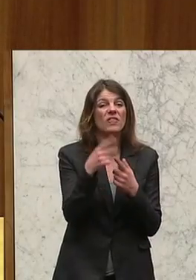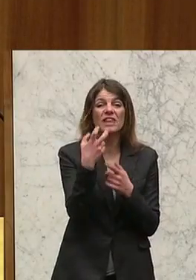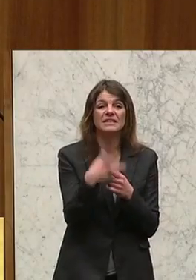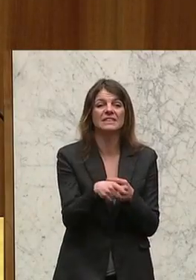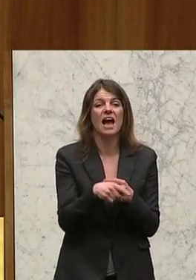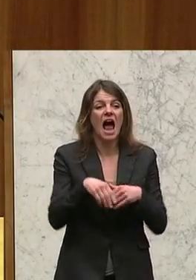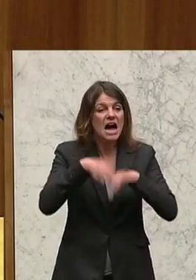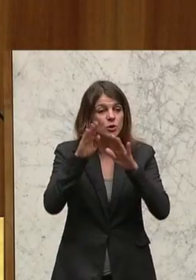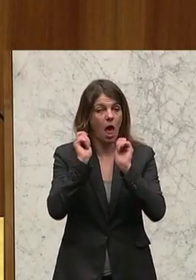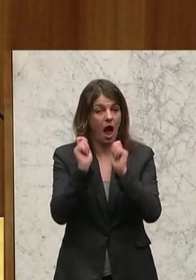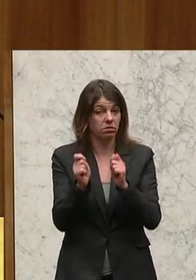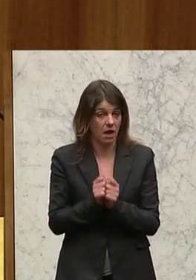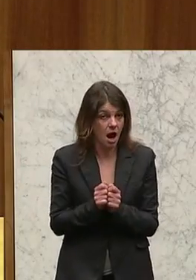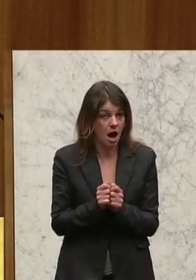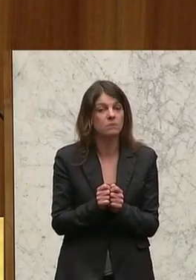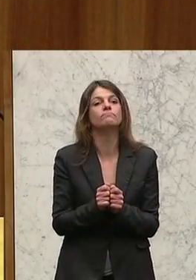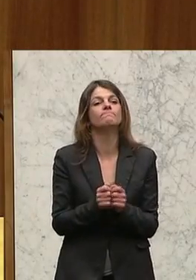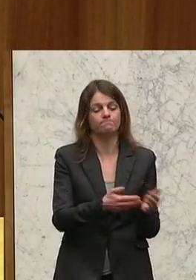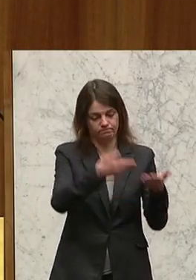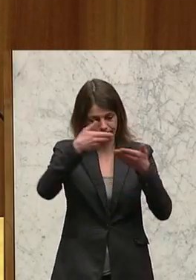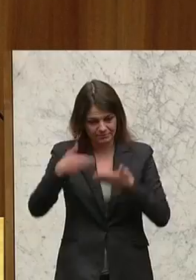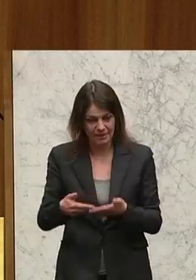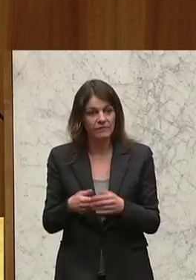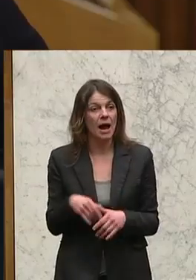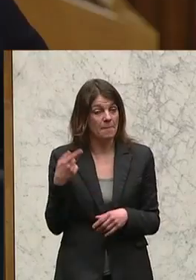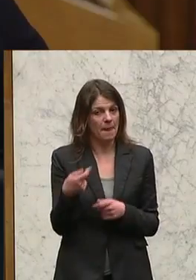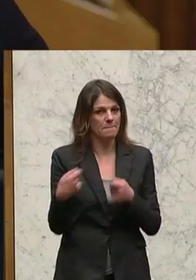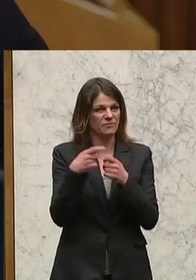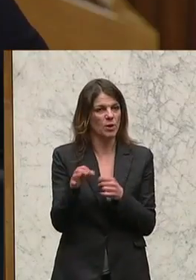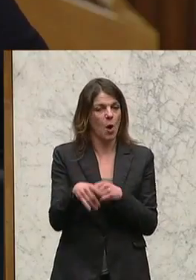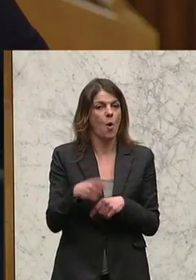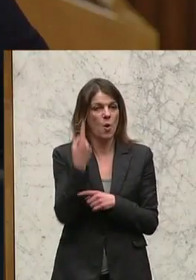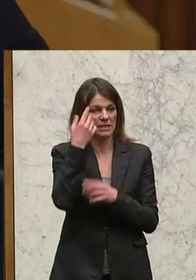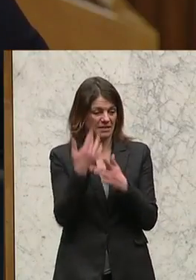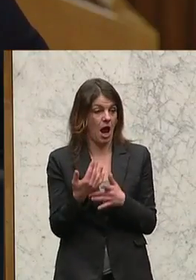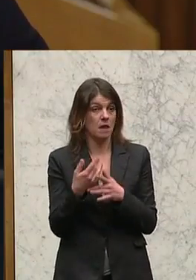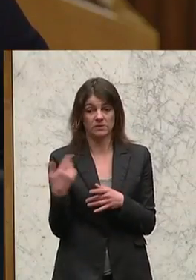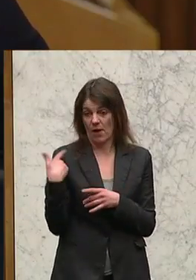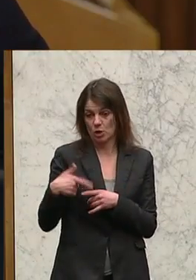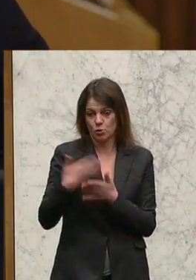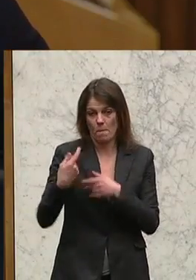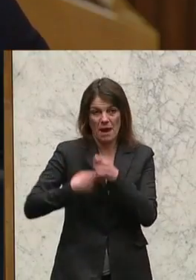36.030 Asylanträge, die in diese Höchstzahl hineinfallen, bearbeitet worden seien.